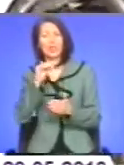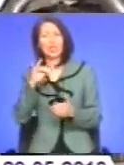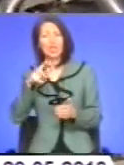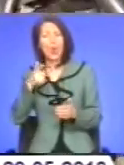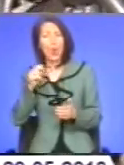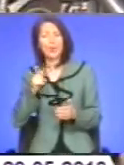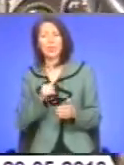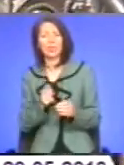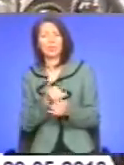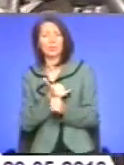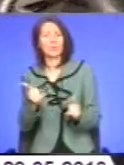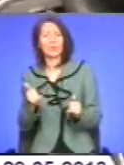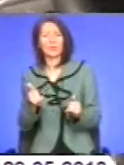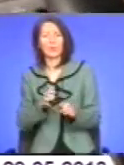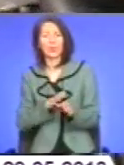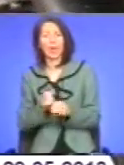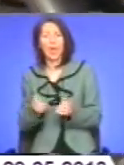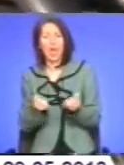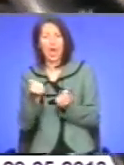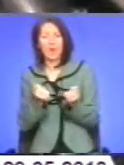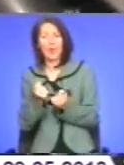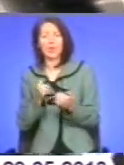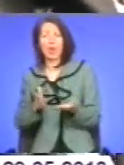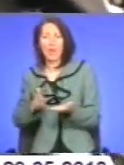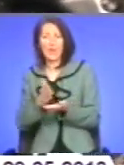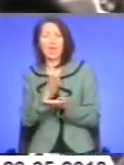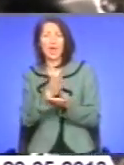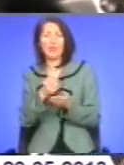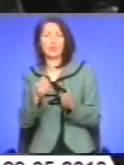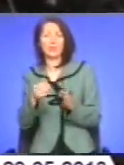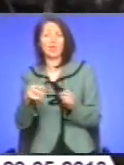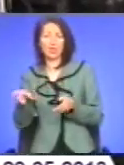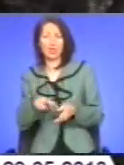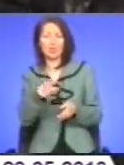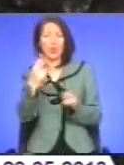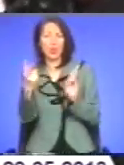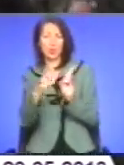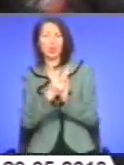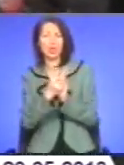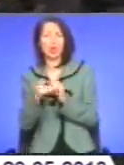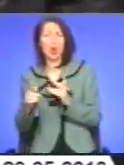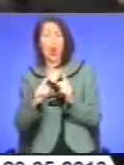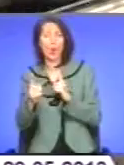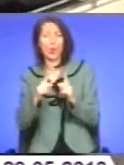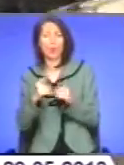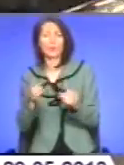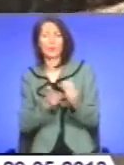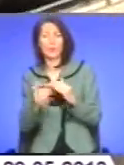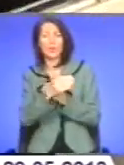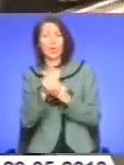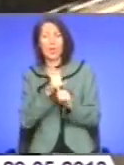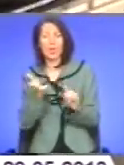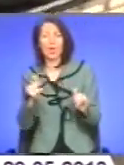та виїхав на смугу зустрічного руху. Уникнути зіткнення з іномаркою не вдалося. В результаті сильного удару загинув 19-річний